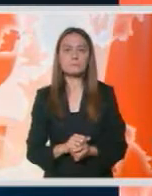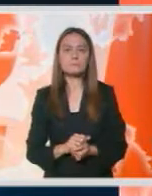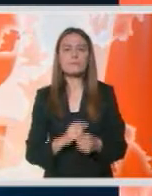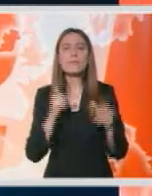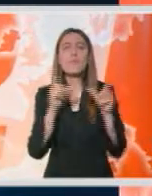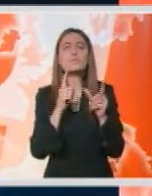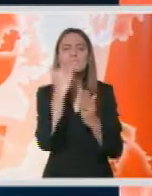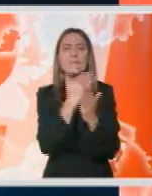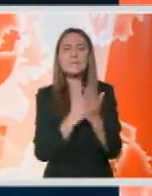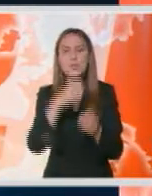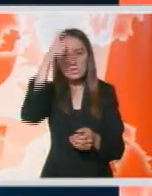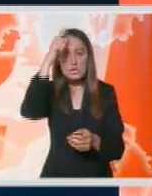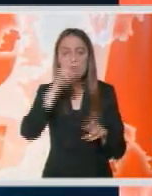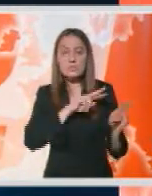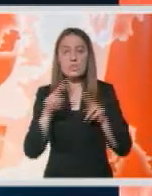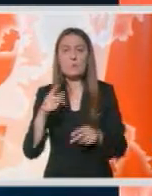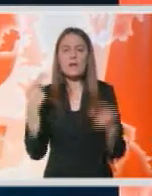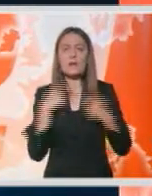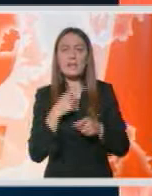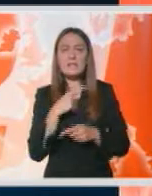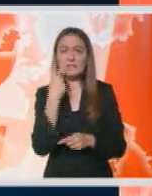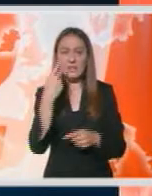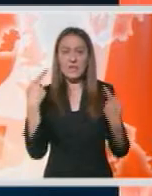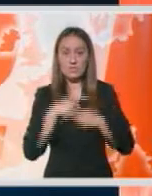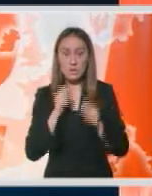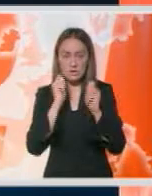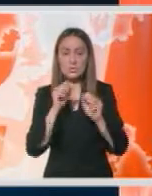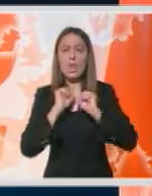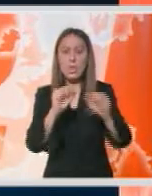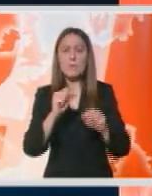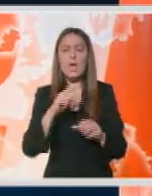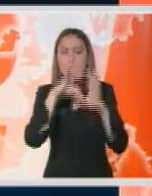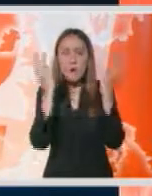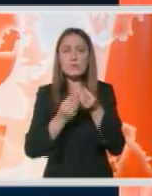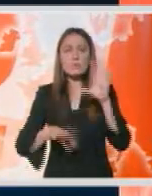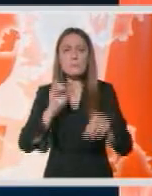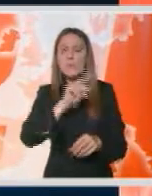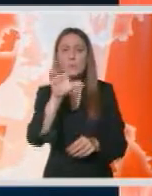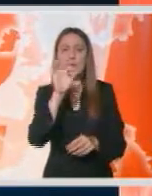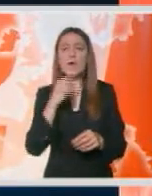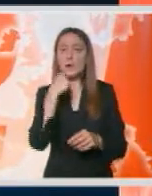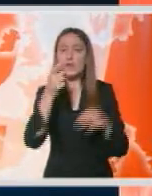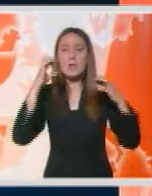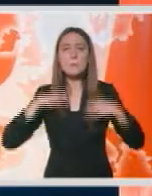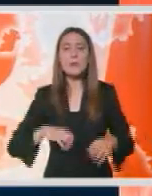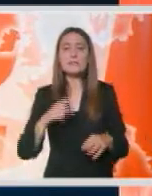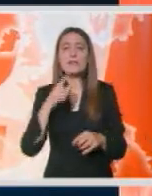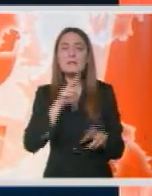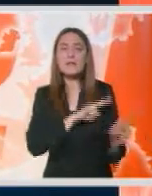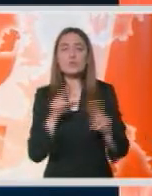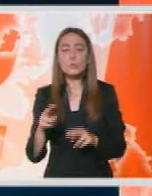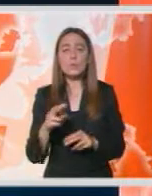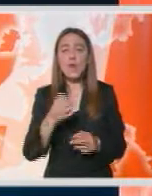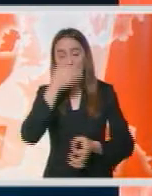Ustavni sud Srbije odložio je razmatranje dve žalbe sudija koji nisu izabrani u opštem izboru, saopštila je predsjednica suda Bosa Nenadić.